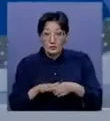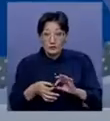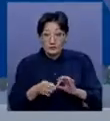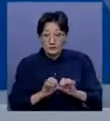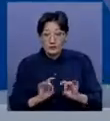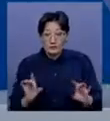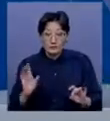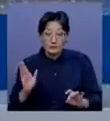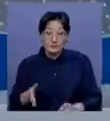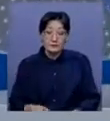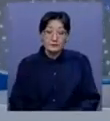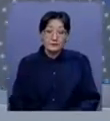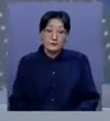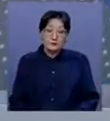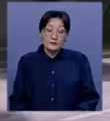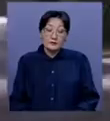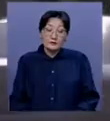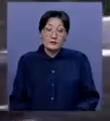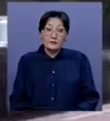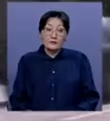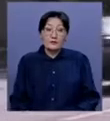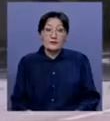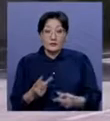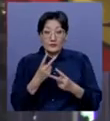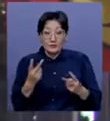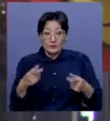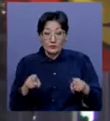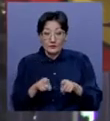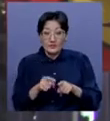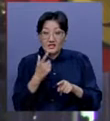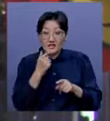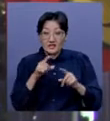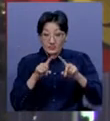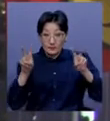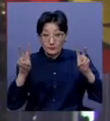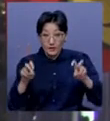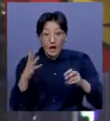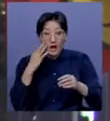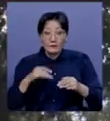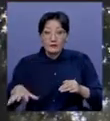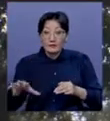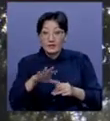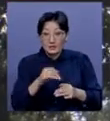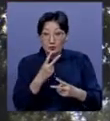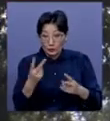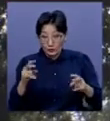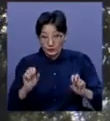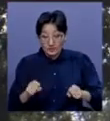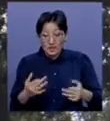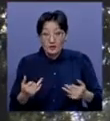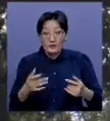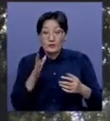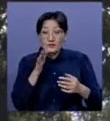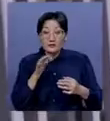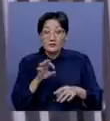Арна Түсен тарқатсын. Көзге бірден түсетін мынадай қызыл плакаттарда Алматының барлық жерінен кездесуге болады. Қазіргі